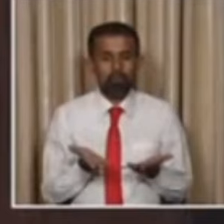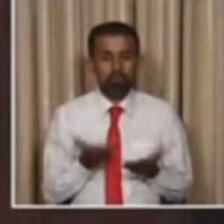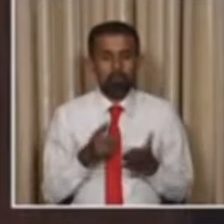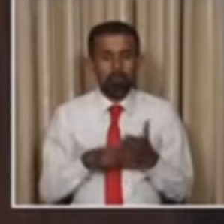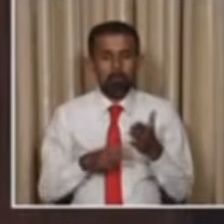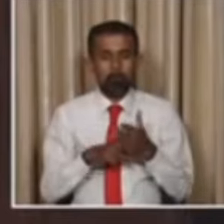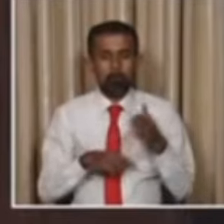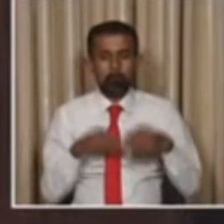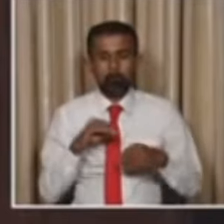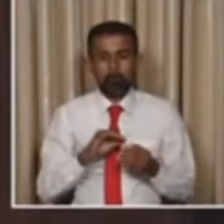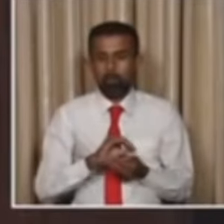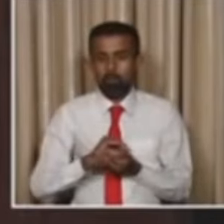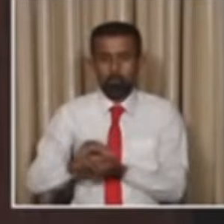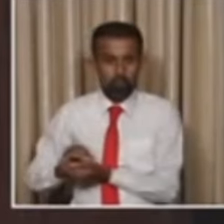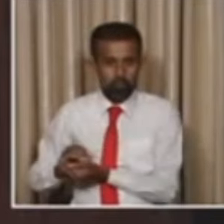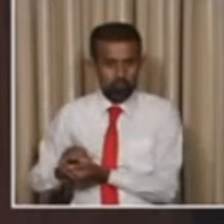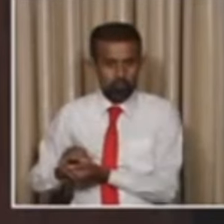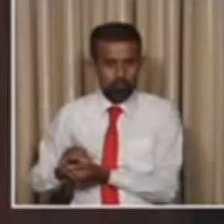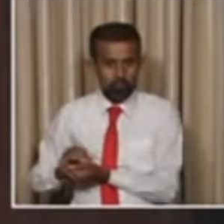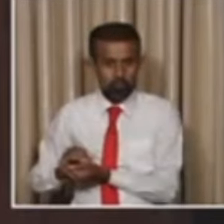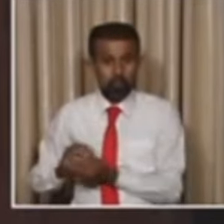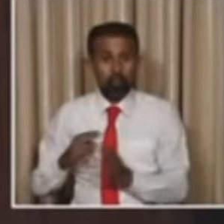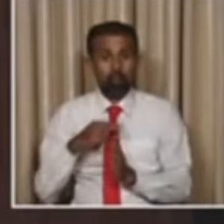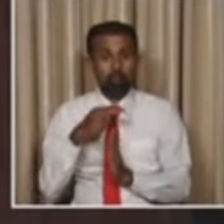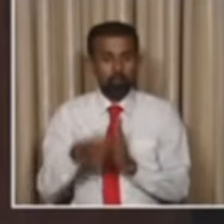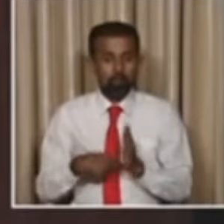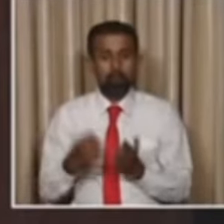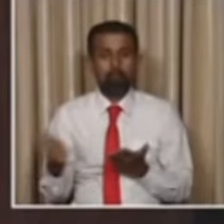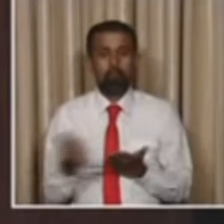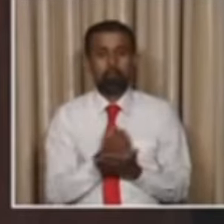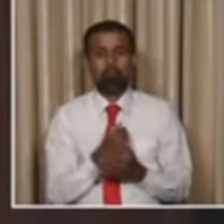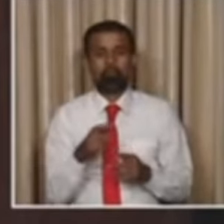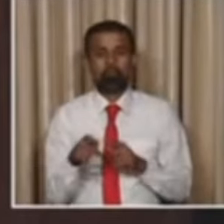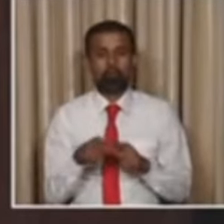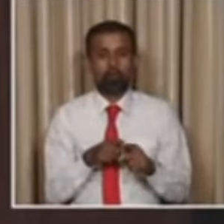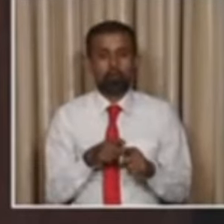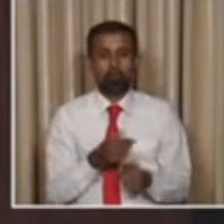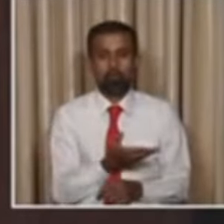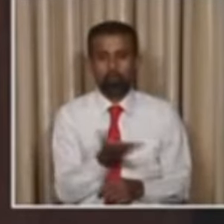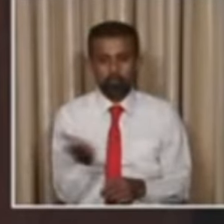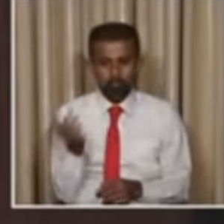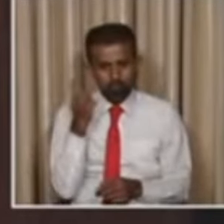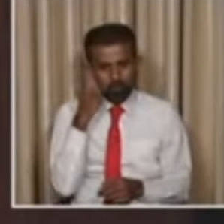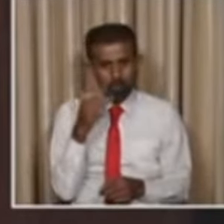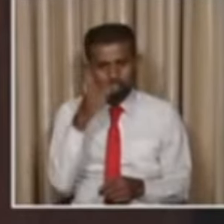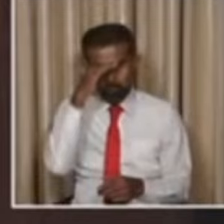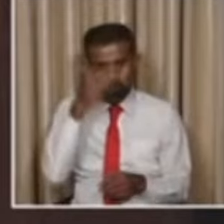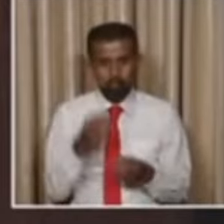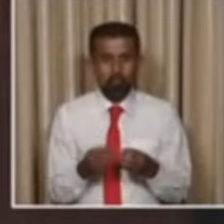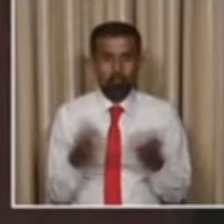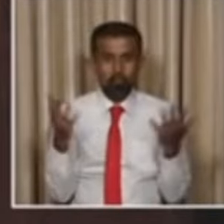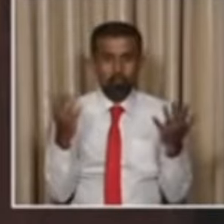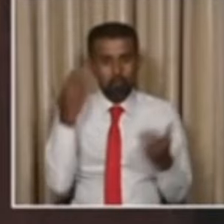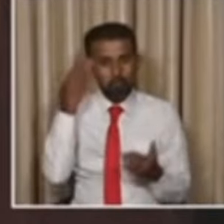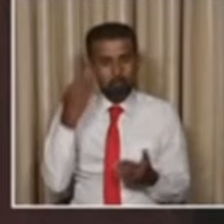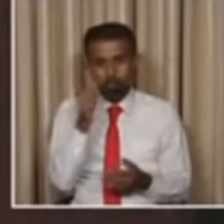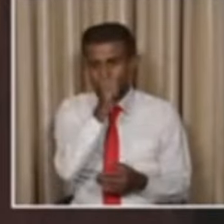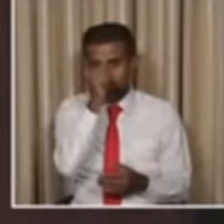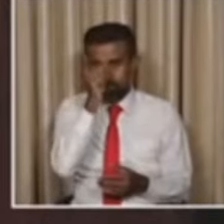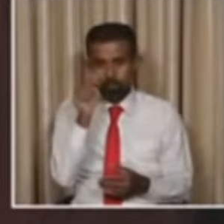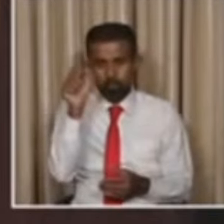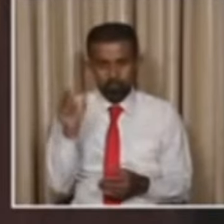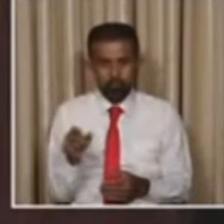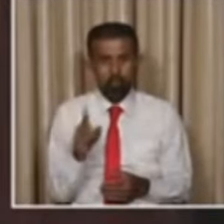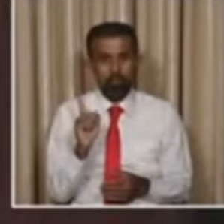දේශපාලනේ පසකින් තියලා මේ අපේ සමස්ත ජාතියේ මෙල්ල වෙච්ච ප්‍රහාරයක් මේක. බුදුමල හිතනද මේ පාස්කු ප්‍රහාරය නිසා මිය ගියා ක්‍රිස්තියානි ජාතිකයන් විතරක්